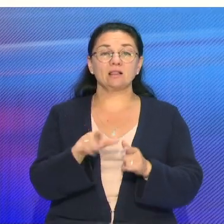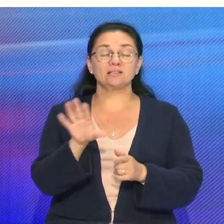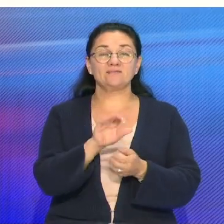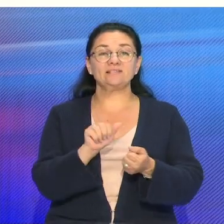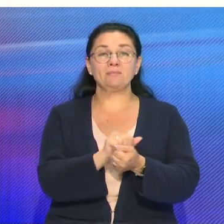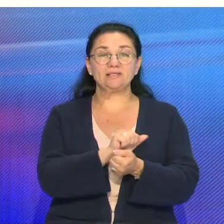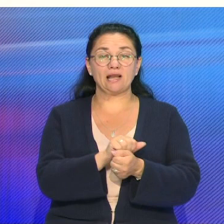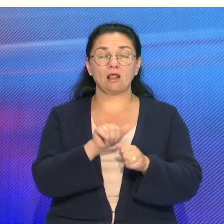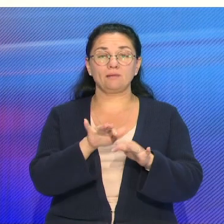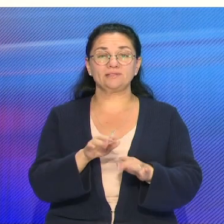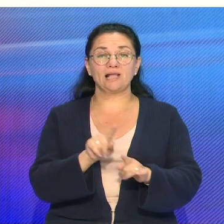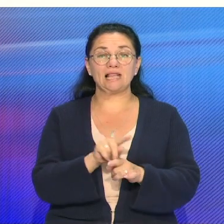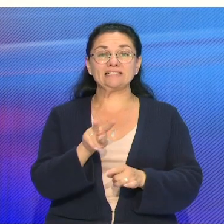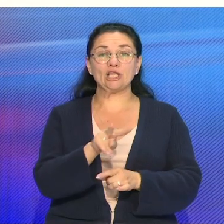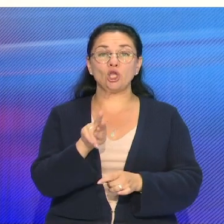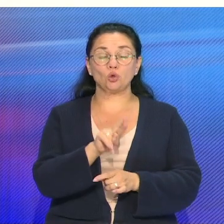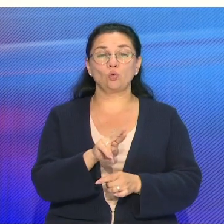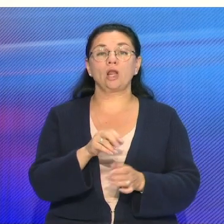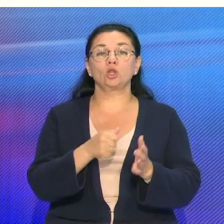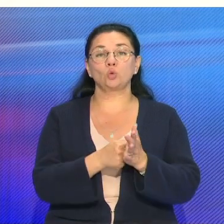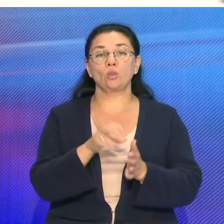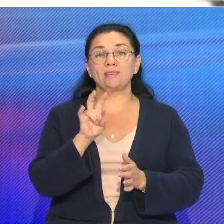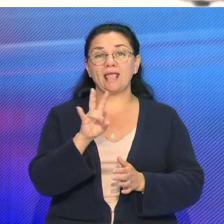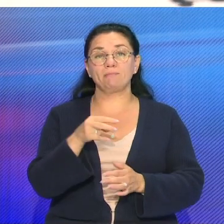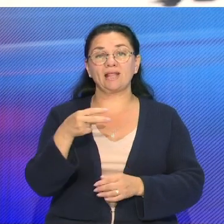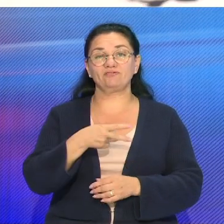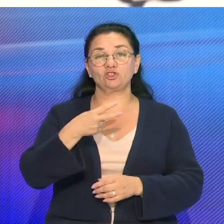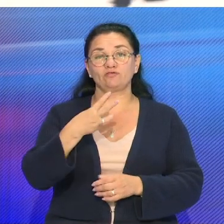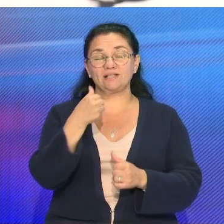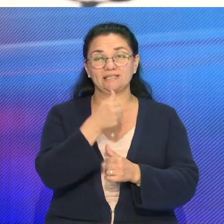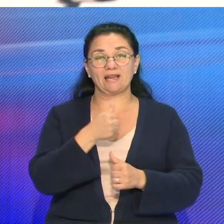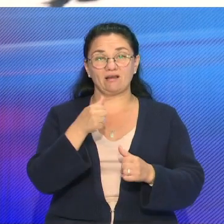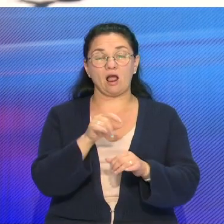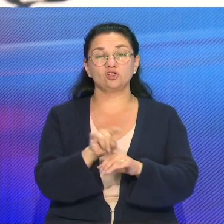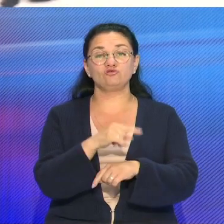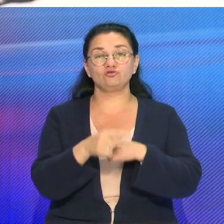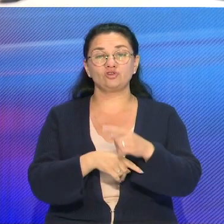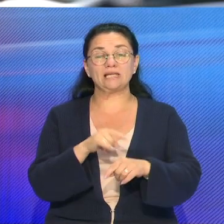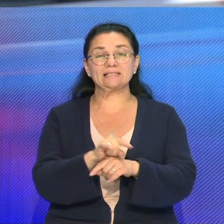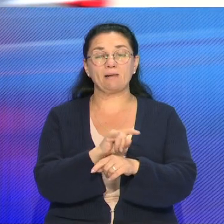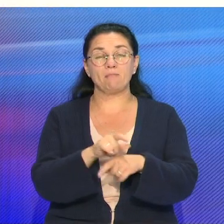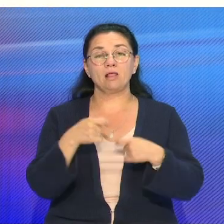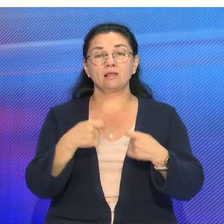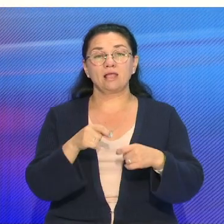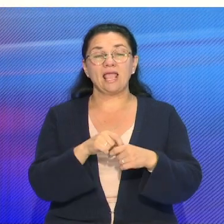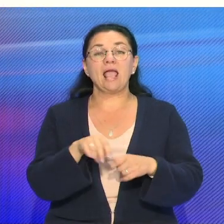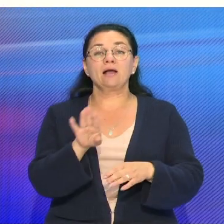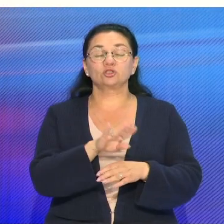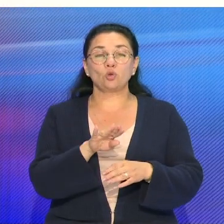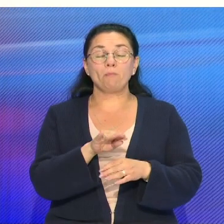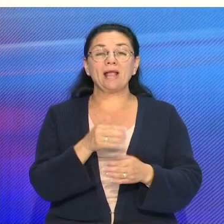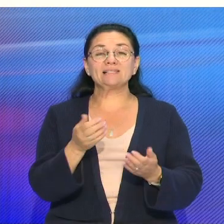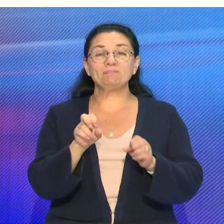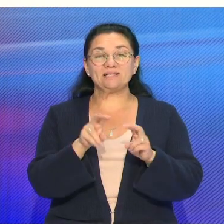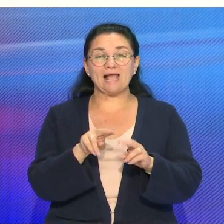дела, обвиняемый с июля по ноябрь 2023 года путем обмана под предлогом продажи выигрышных схем в лотерее,